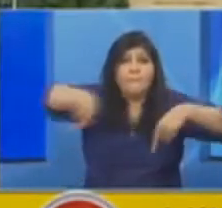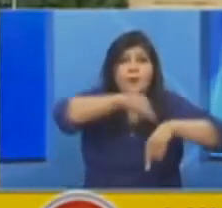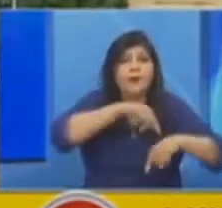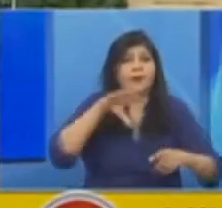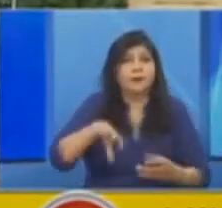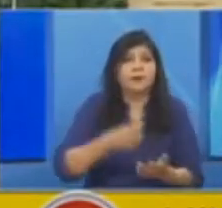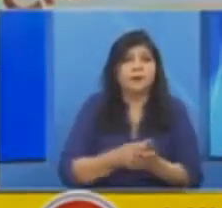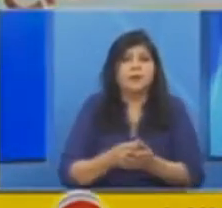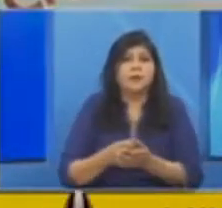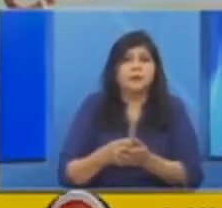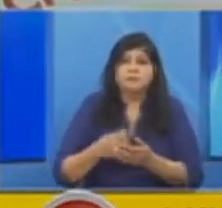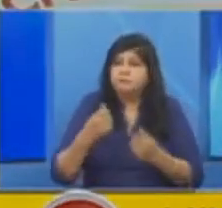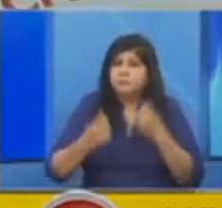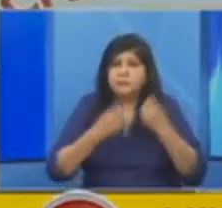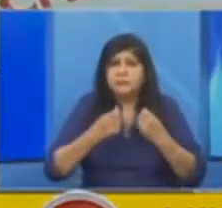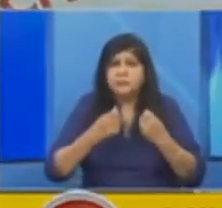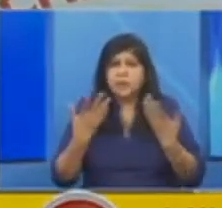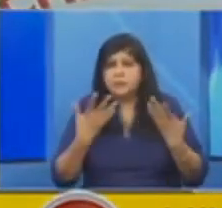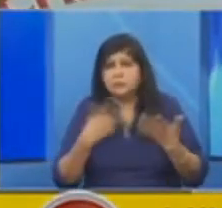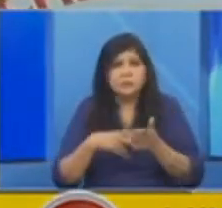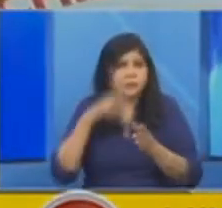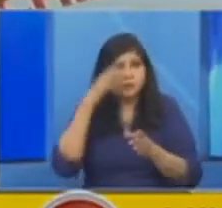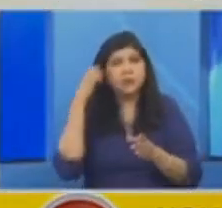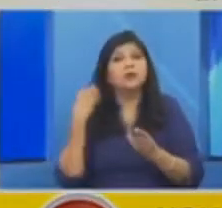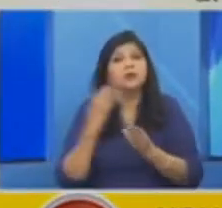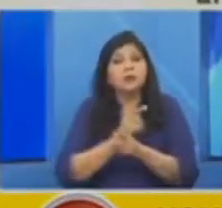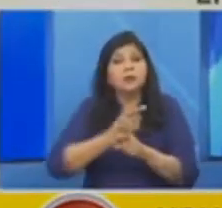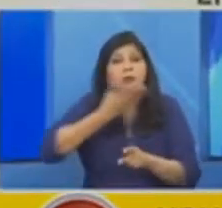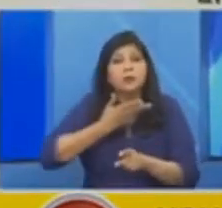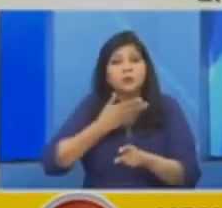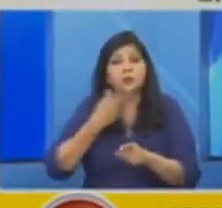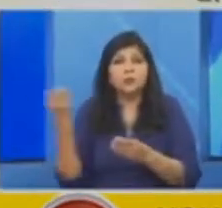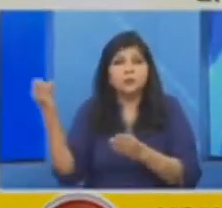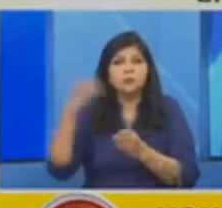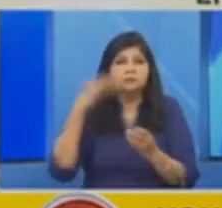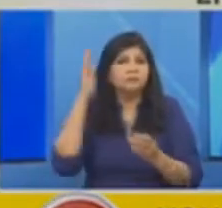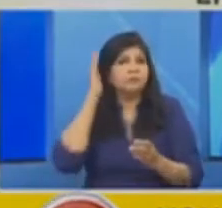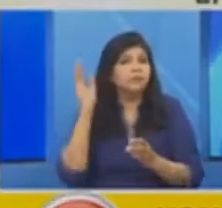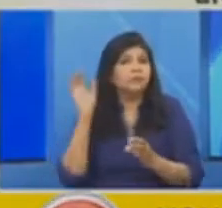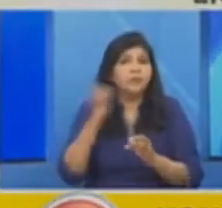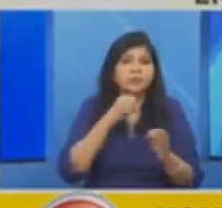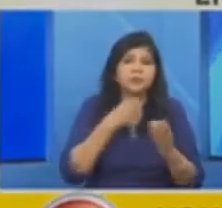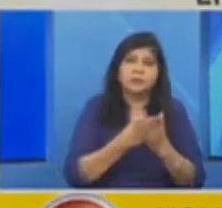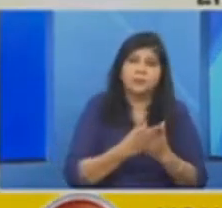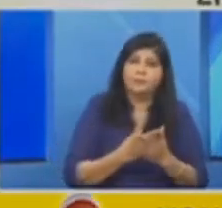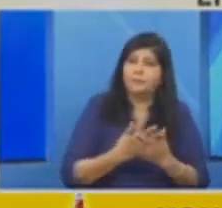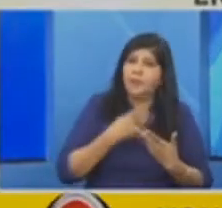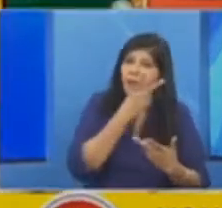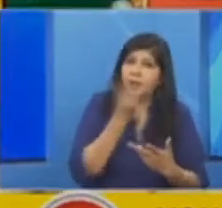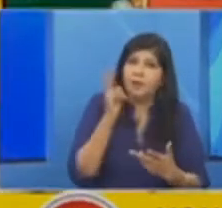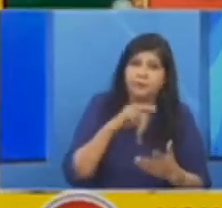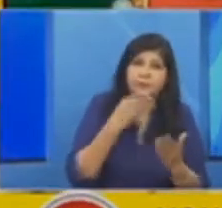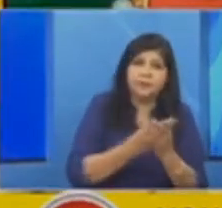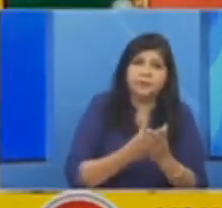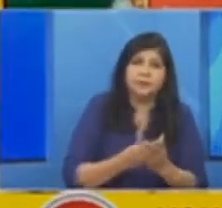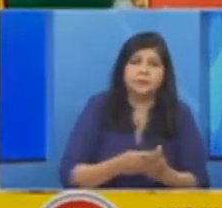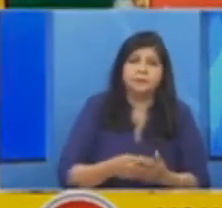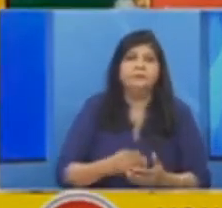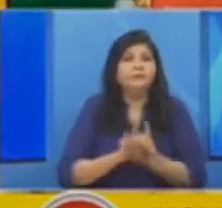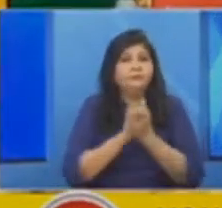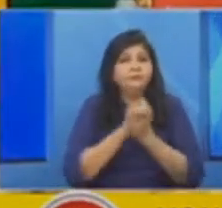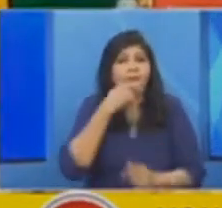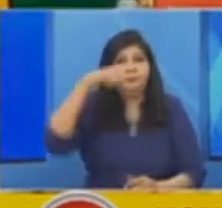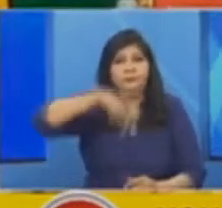खेल खेल में ही नूट्रिशन की शिक्षा, आनन प्रमोत के साथ वहाँ जुरूर देख सकते हैं, साथियों,